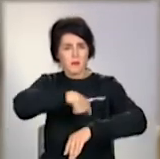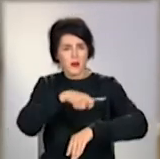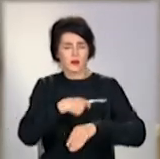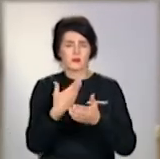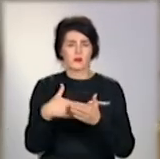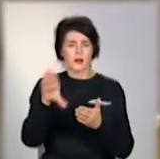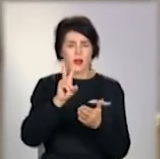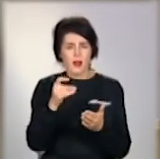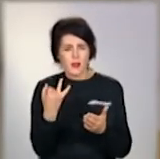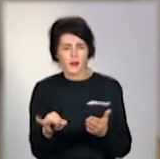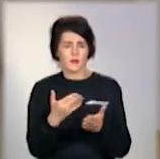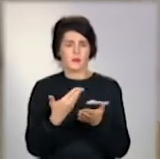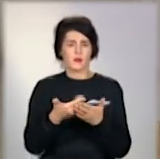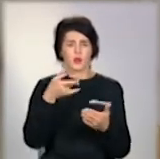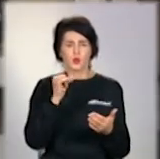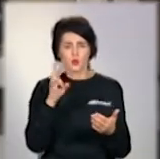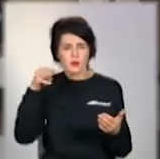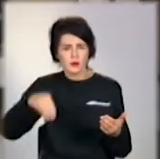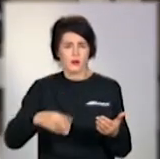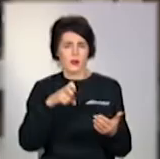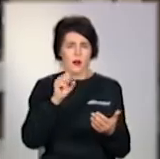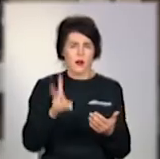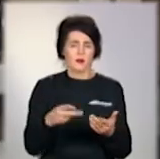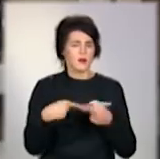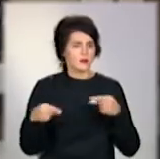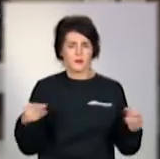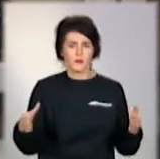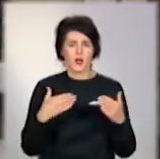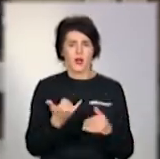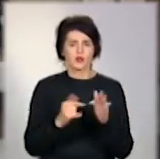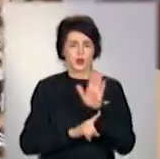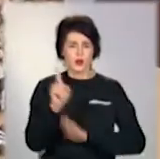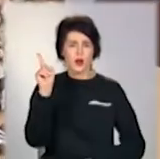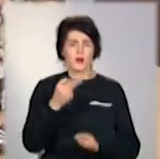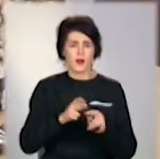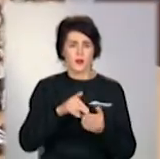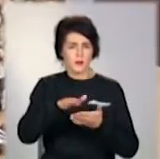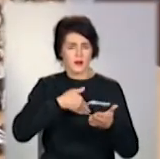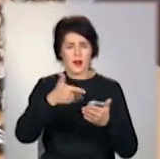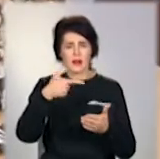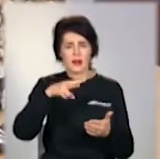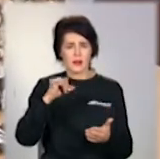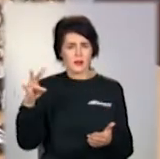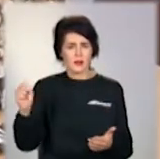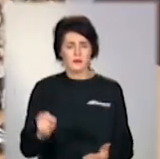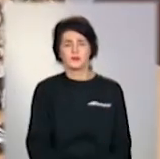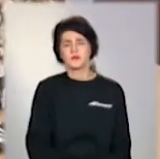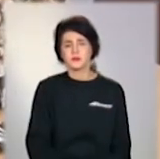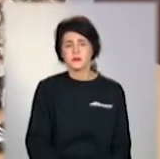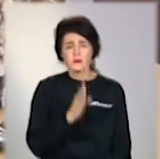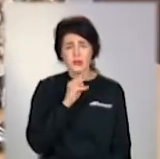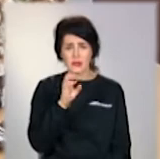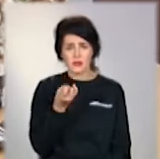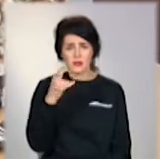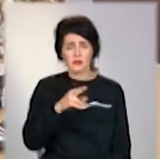клеями, лаками, грунтами, ну, в общем, всем. Вот сейчас полимерная глина пошла. А це пані Тетяна говорить,